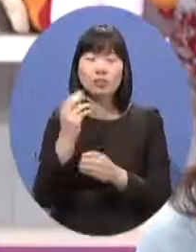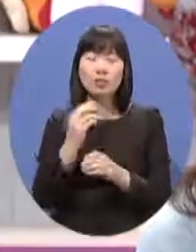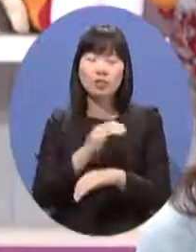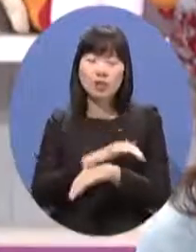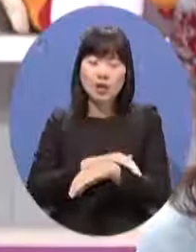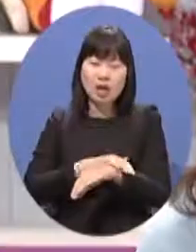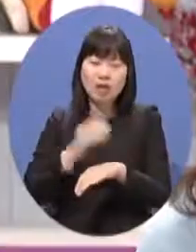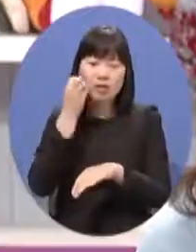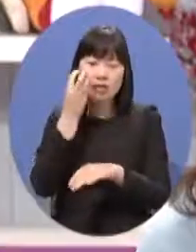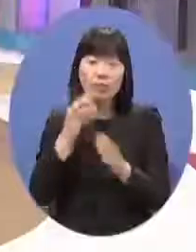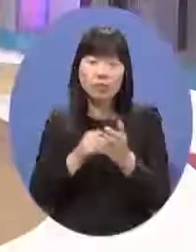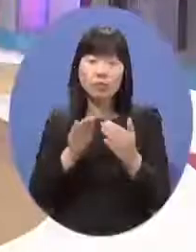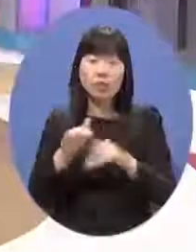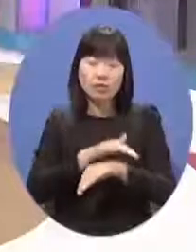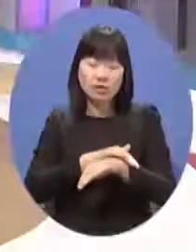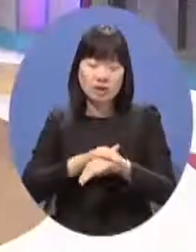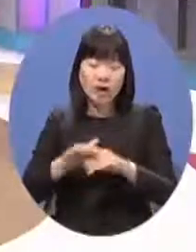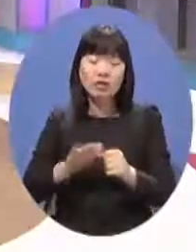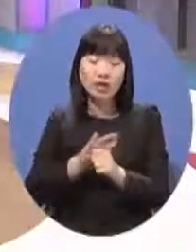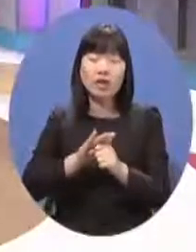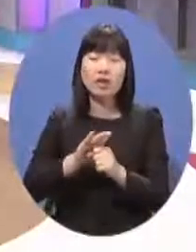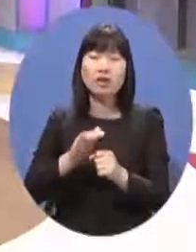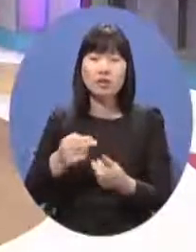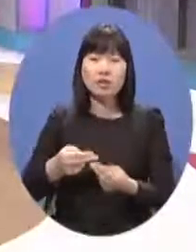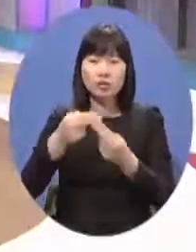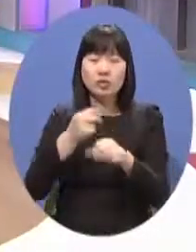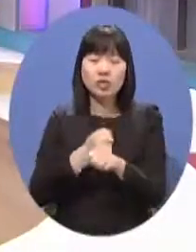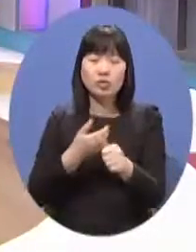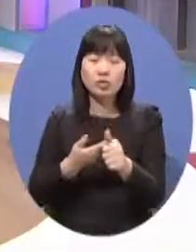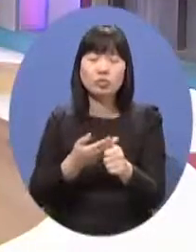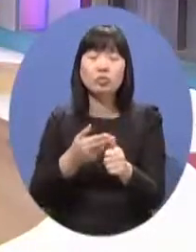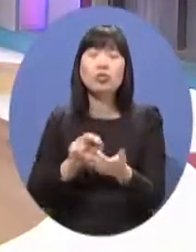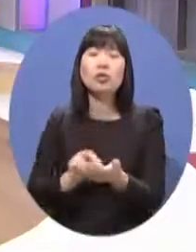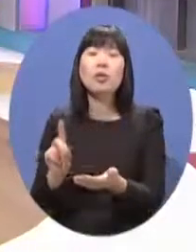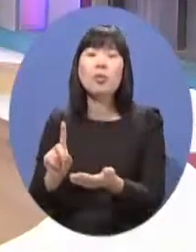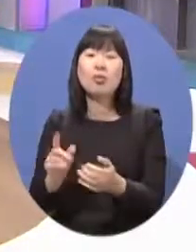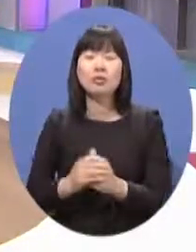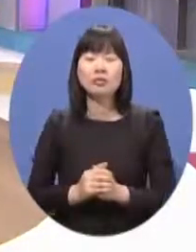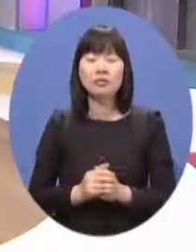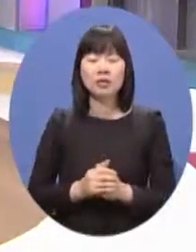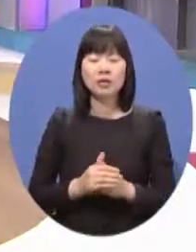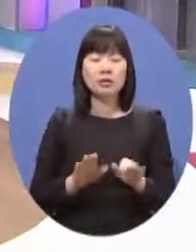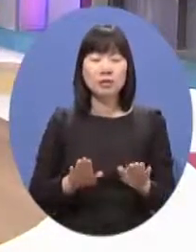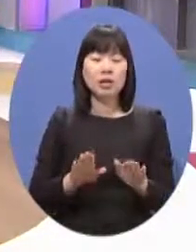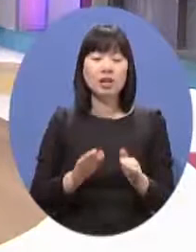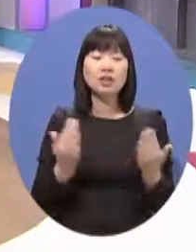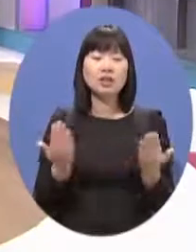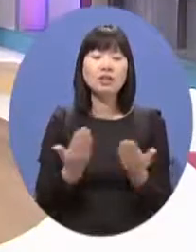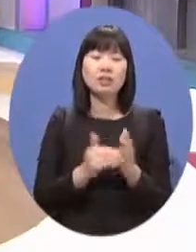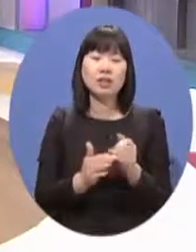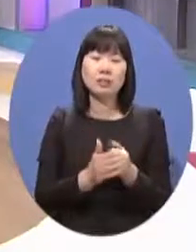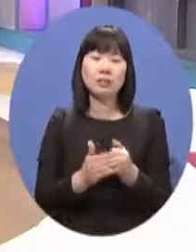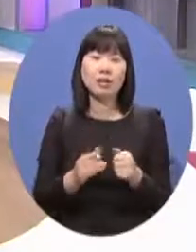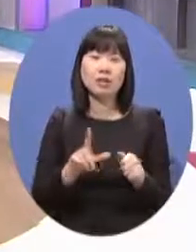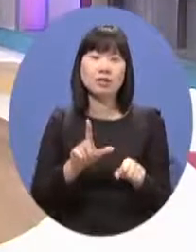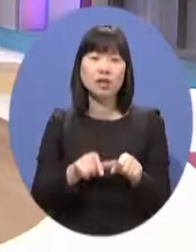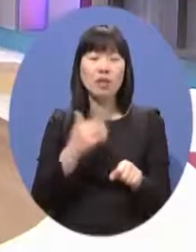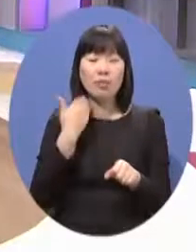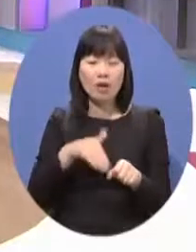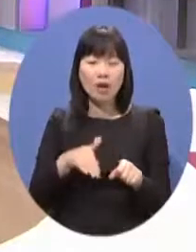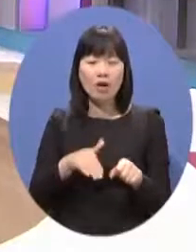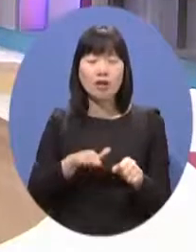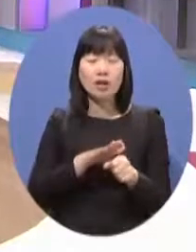뭐가 있을지 일하는 엄마 예를 들면 내가 시간이 너무 없는데 얘하고 애착을 형성하고 싶어 이러면은 그거는